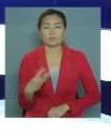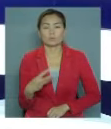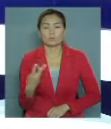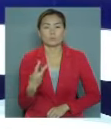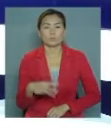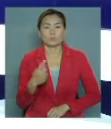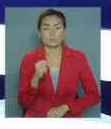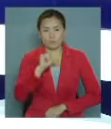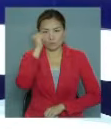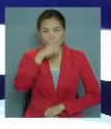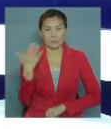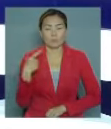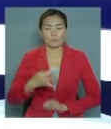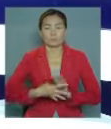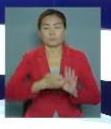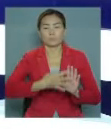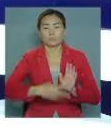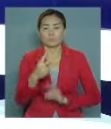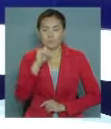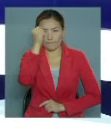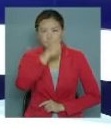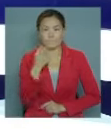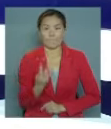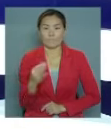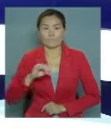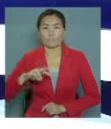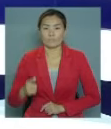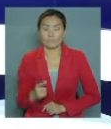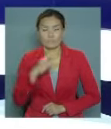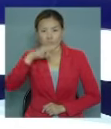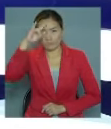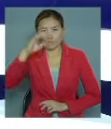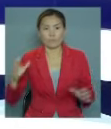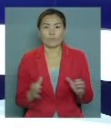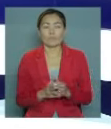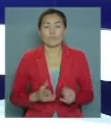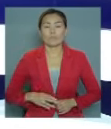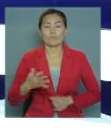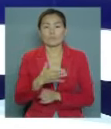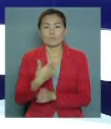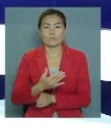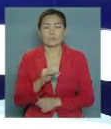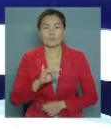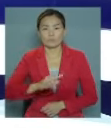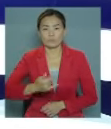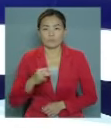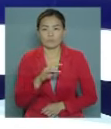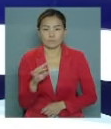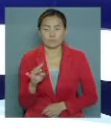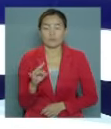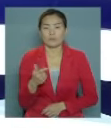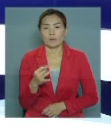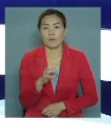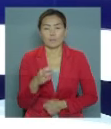Осыдан 31 жыл бұрын 1992 жылдың 4 маусымында Қазақстан Республикасының туы, елтаңбасы және әнұраны